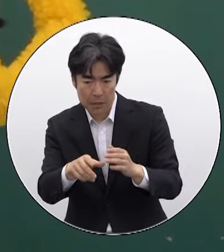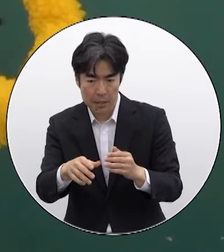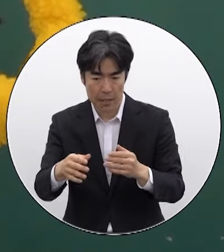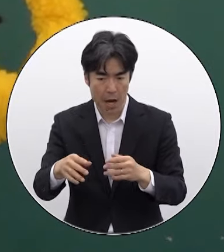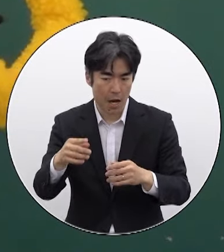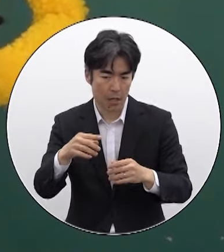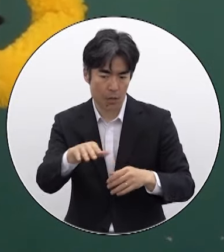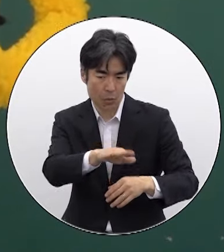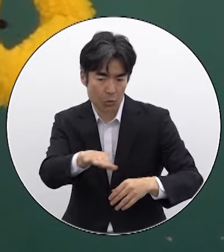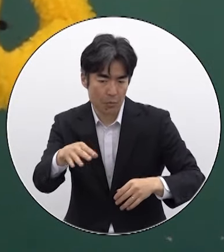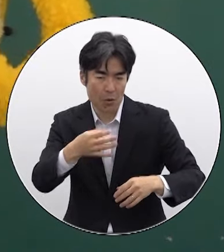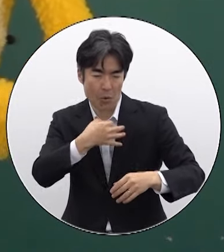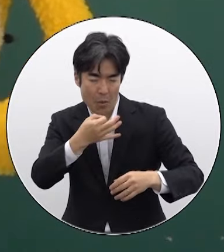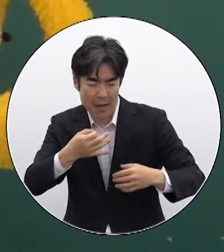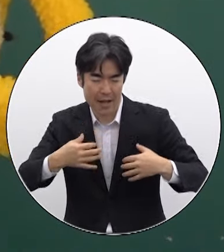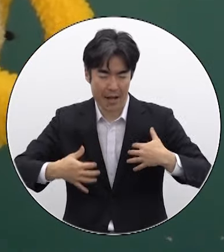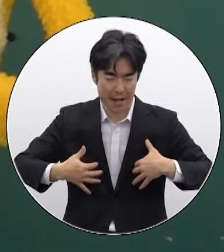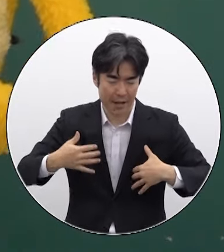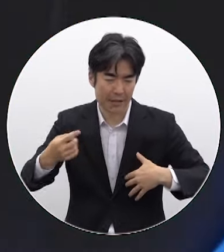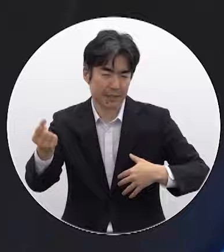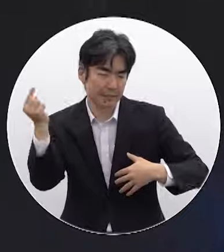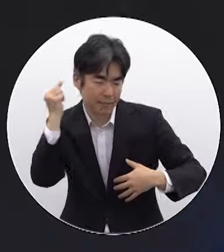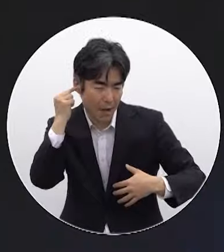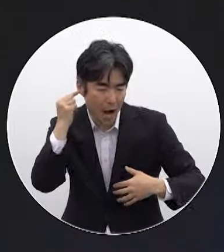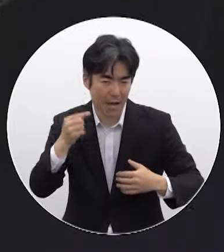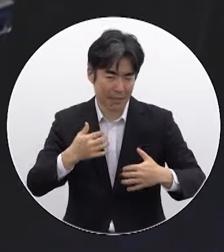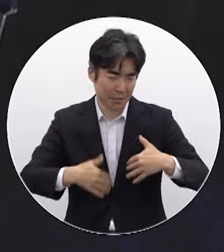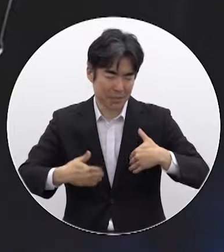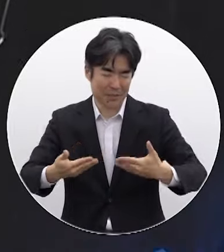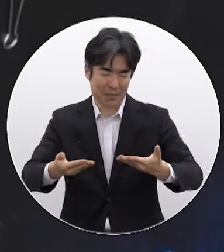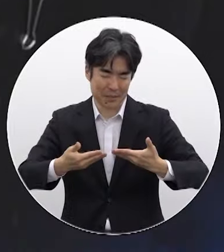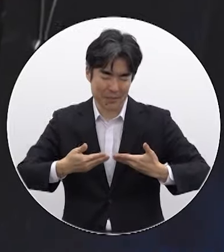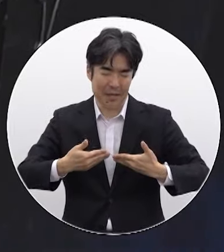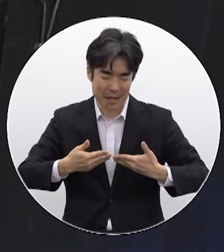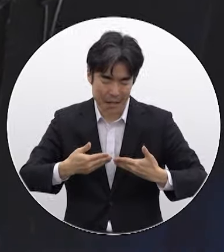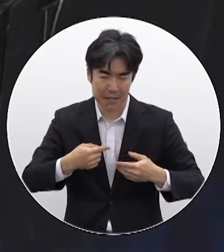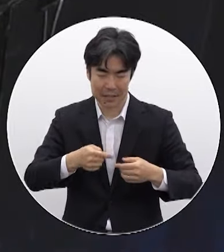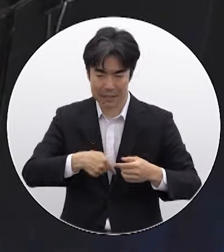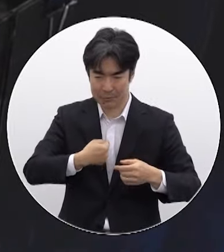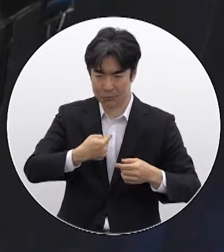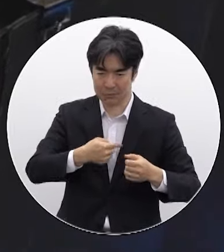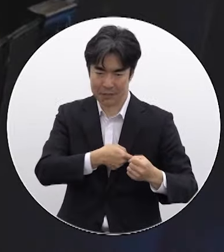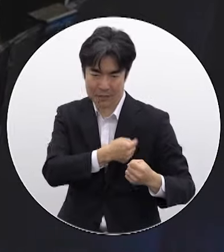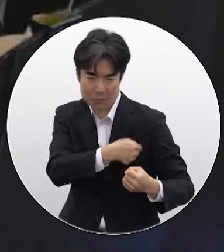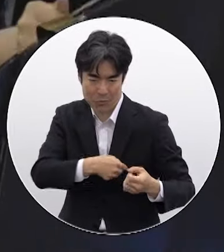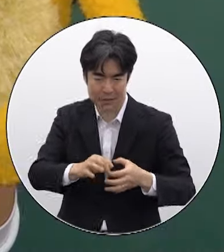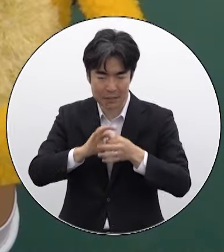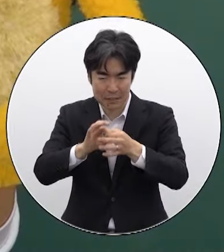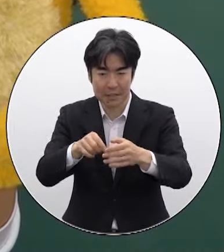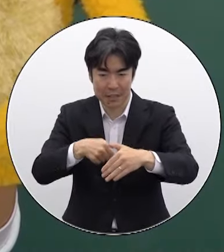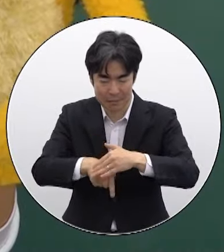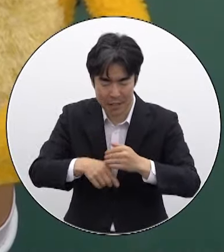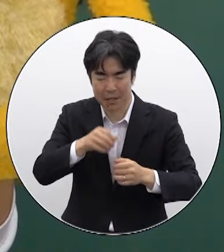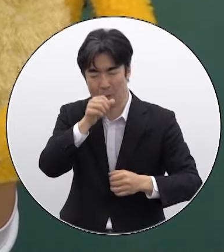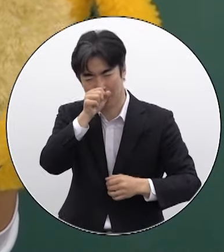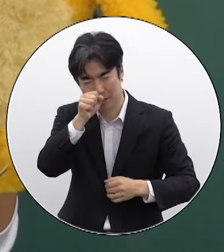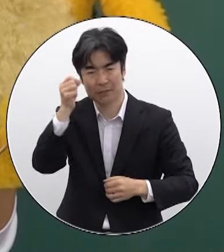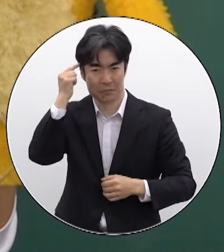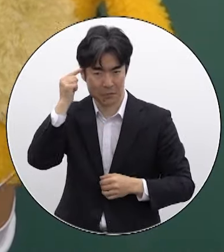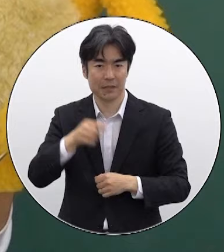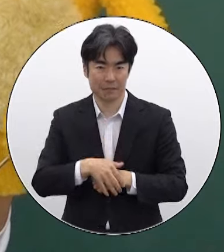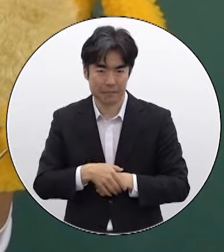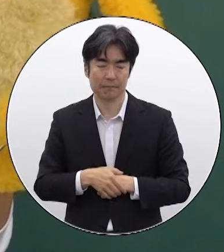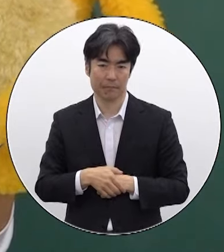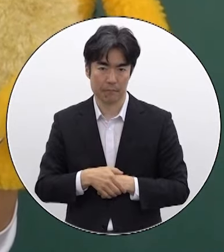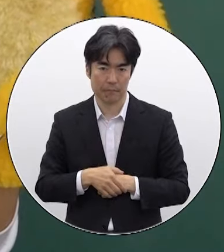どもたちがなんかこう声とか聞こえてきて、すごい楽しんでるなってことが自分たちもやってて伝わったので、それはすごい良かったなって思い